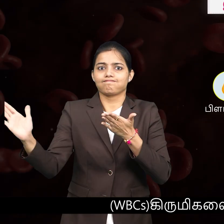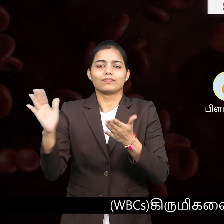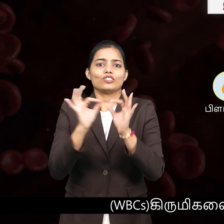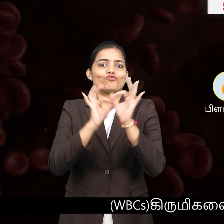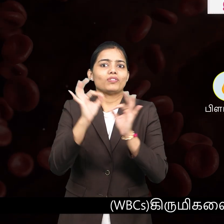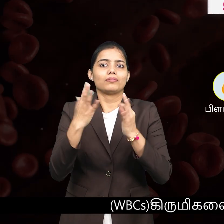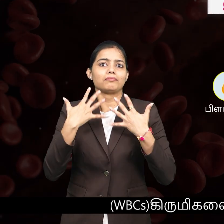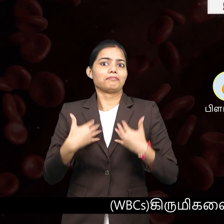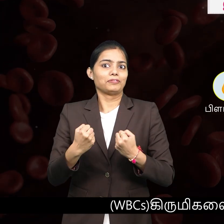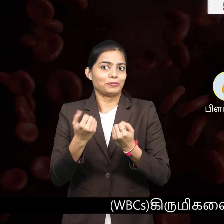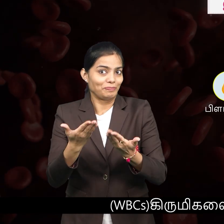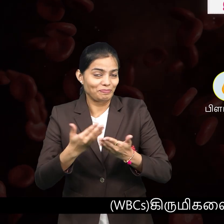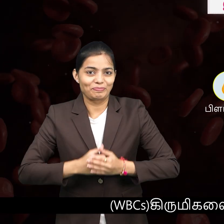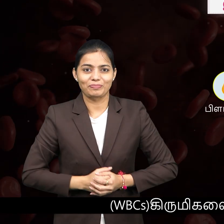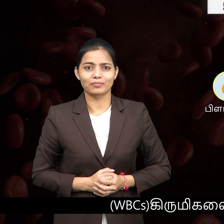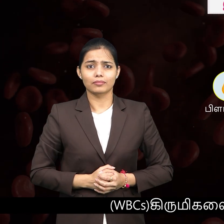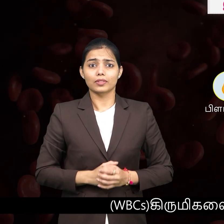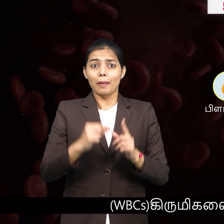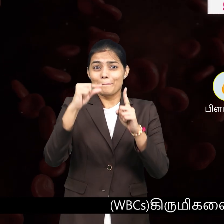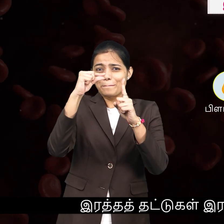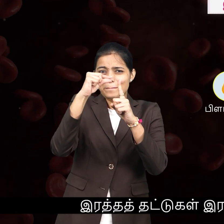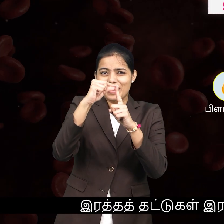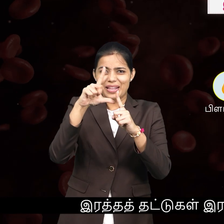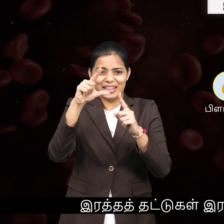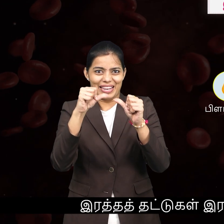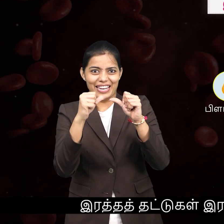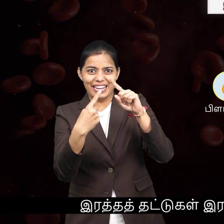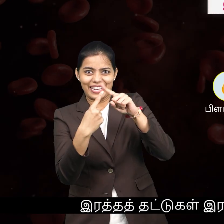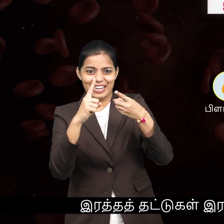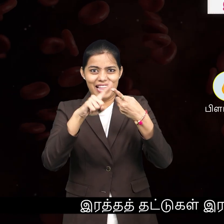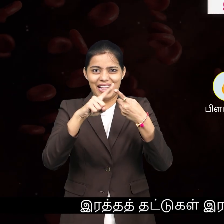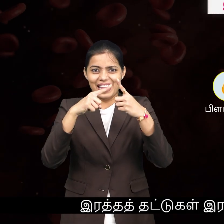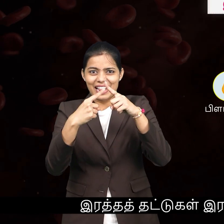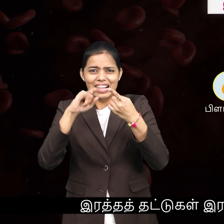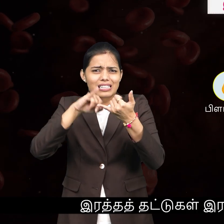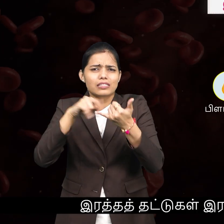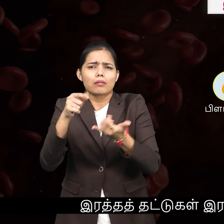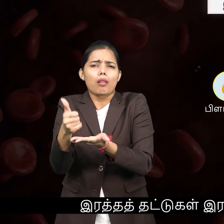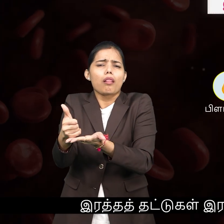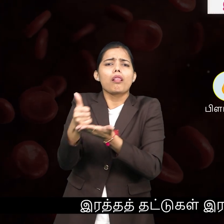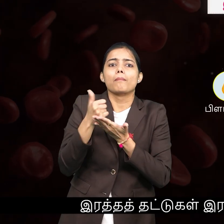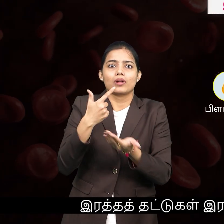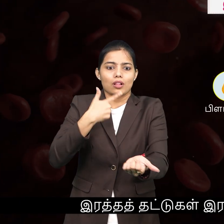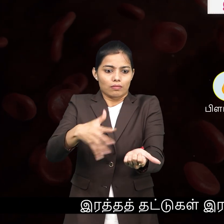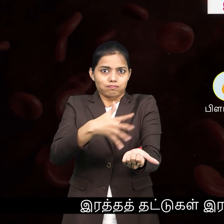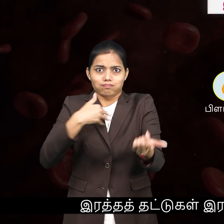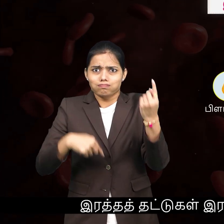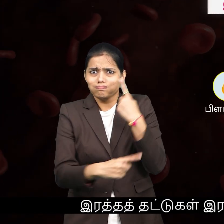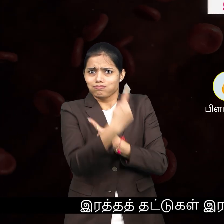S கிருமிகளை எதிர்த்து போராடும். இரத்த தட்டுகள் இரத்தம் உறைதலுக்கு